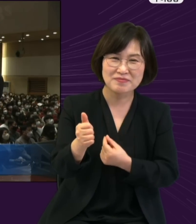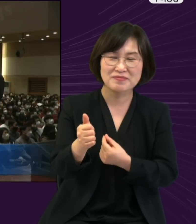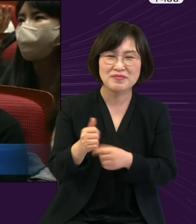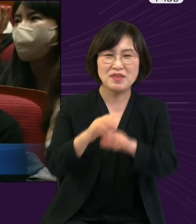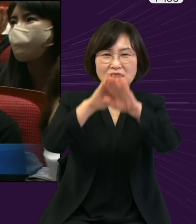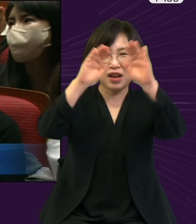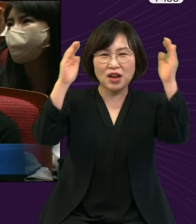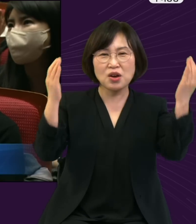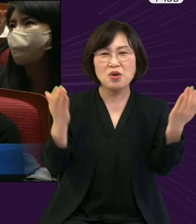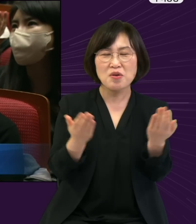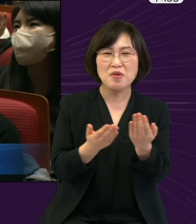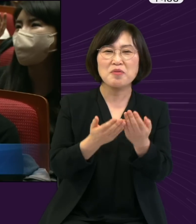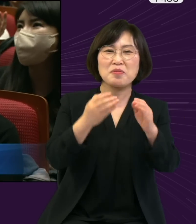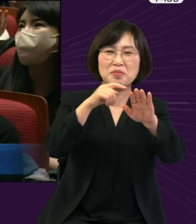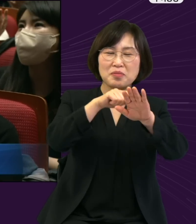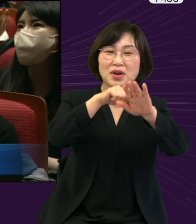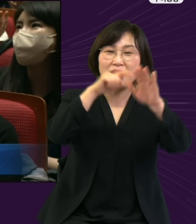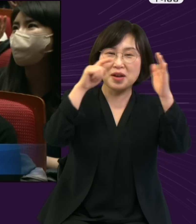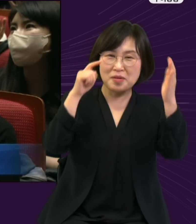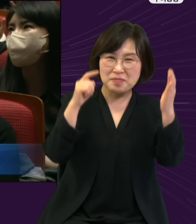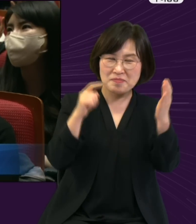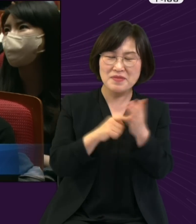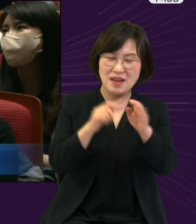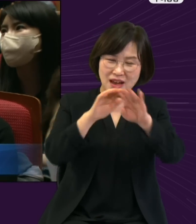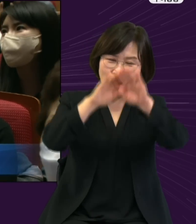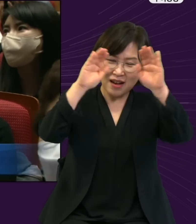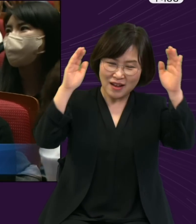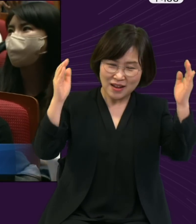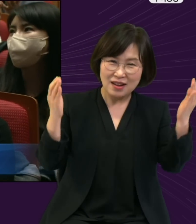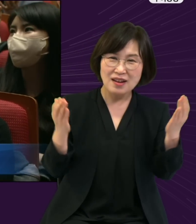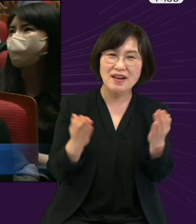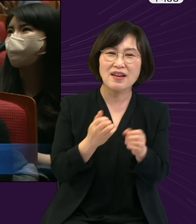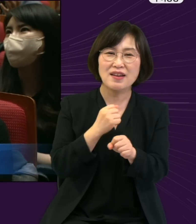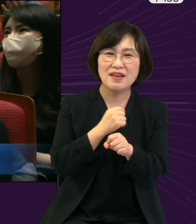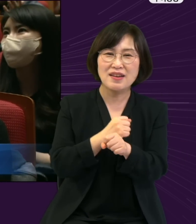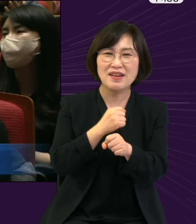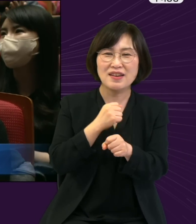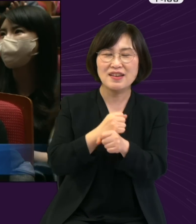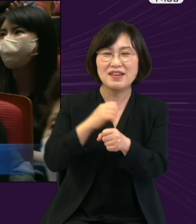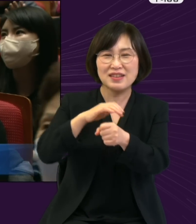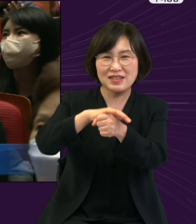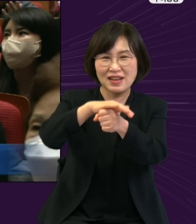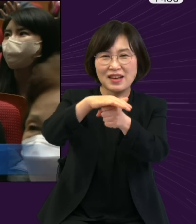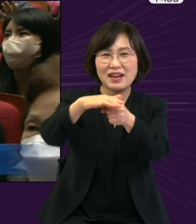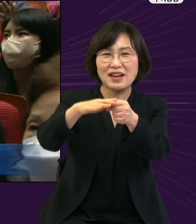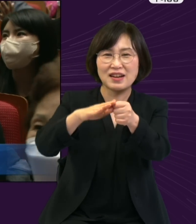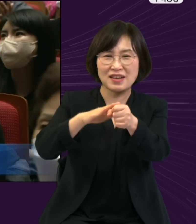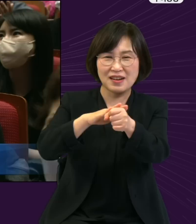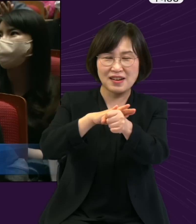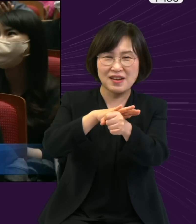온 마음 다해 사랑합니다.